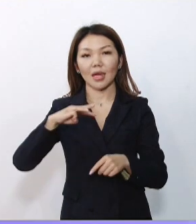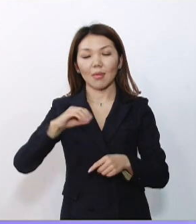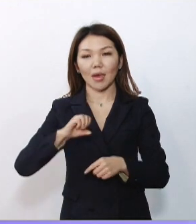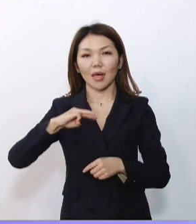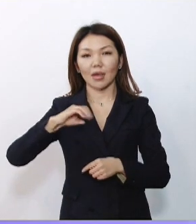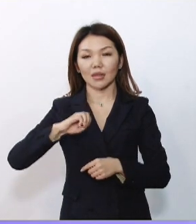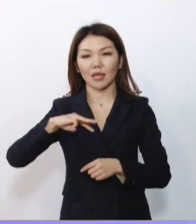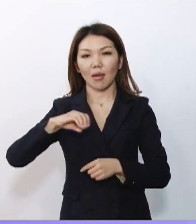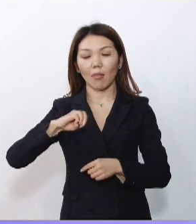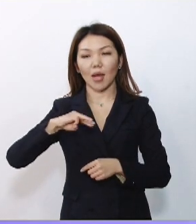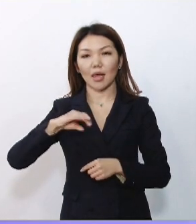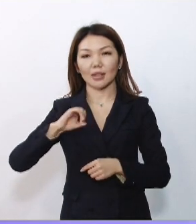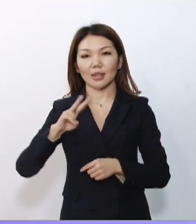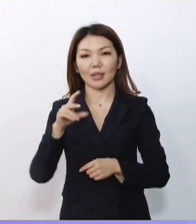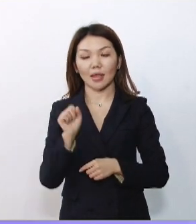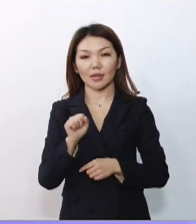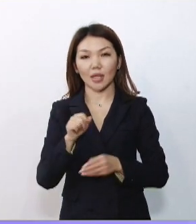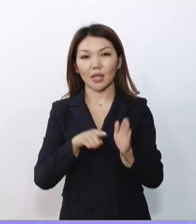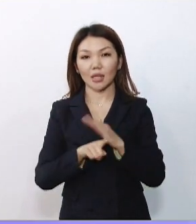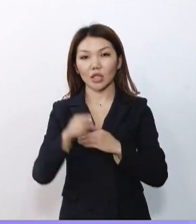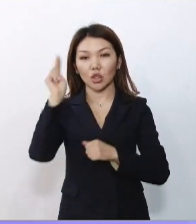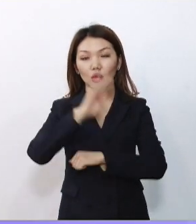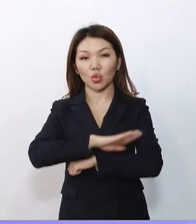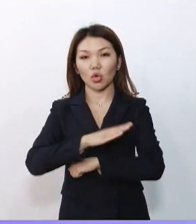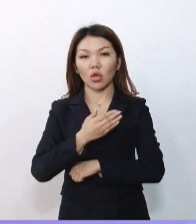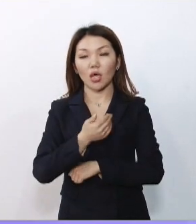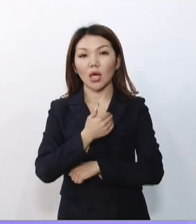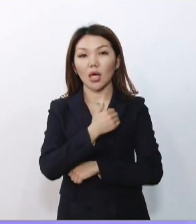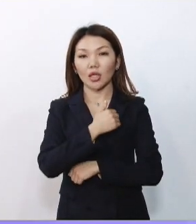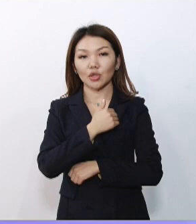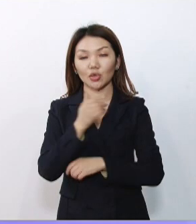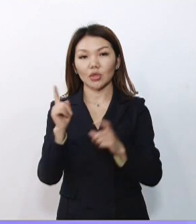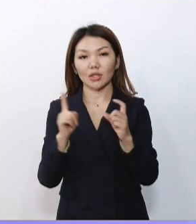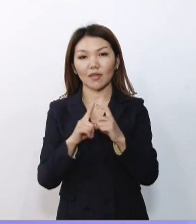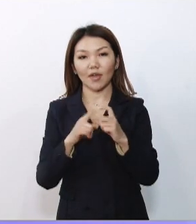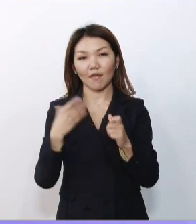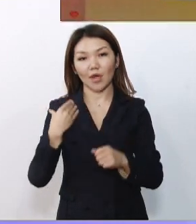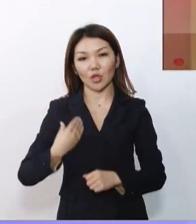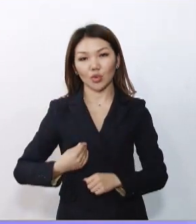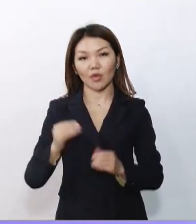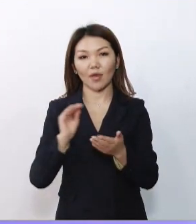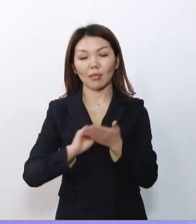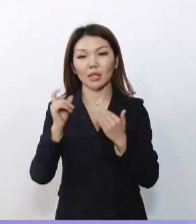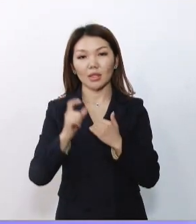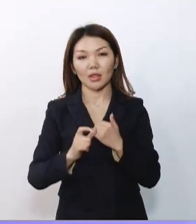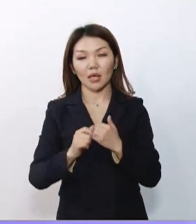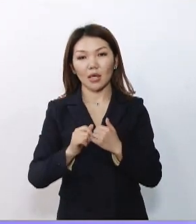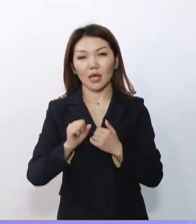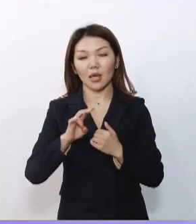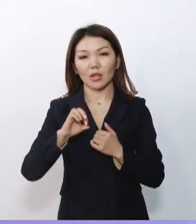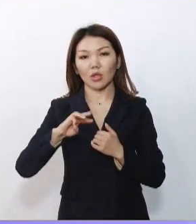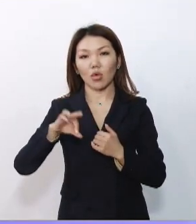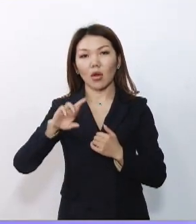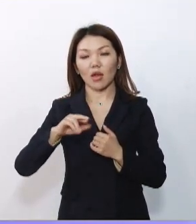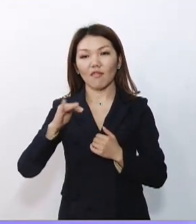математика. Начать урок мне бы хотелось словами французского писателя Антоля